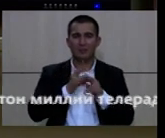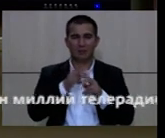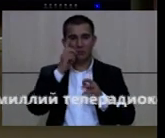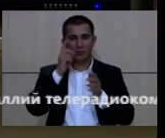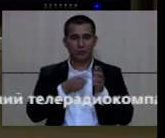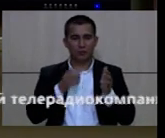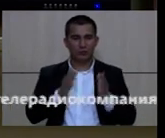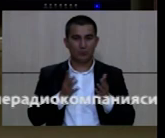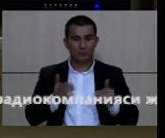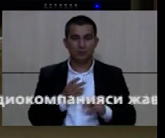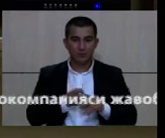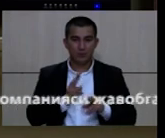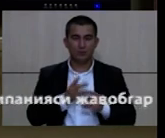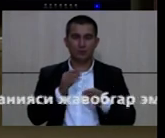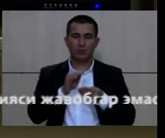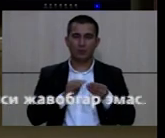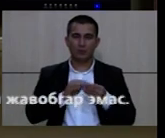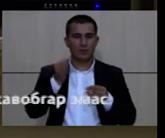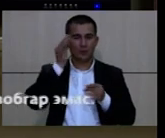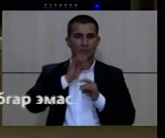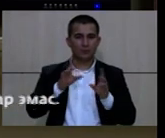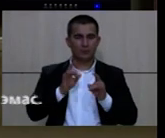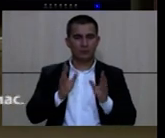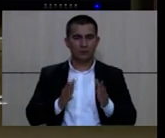Keling, o'tilgan mavzularni bir takrorlab olaylik.